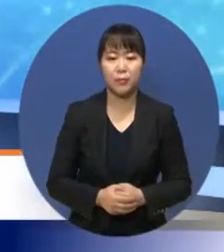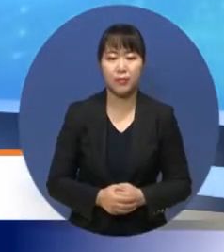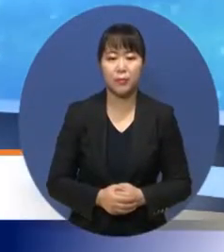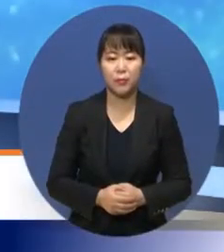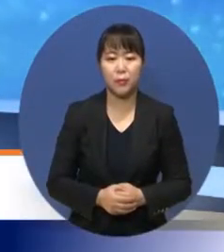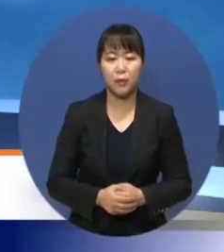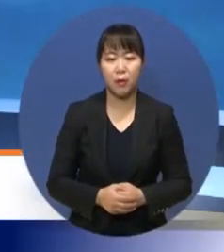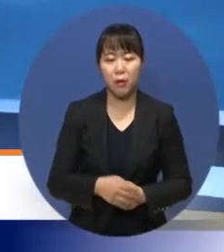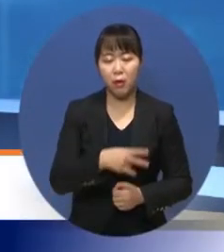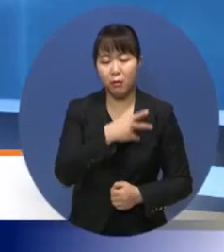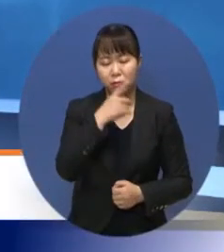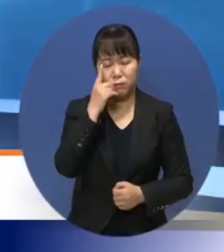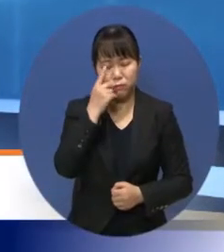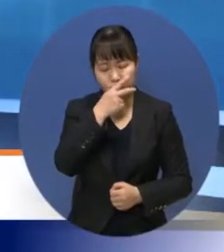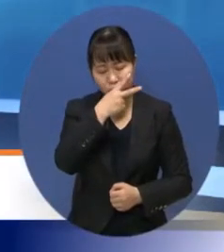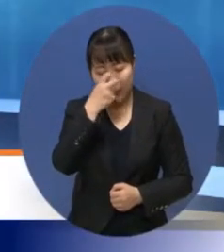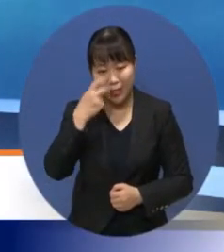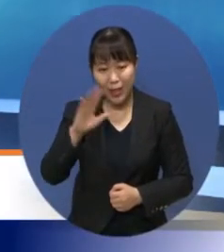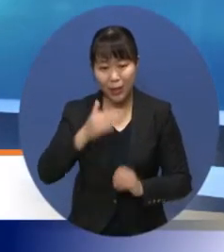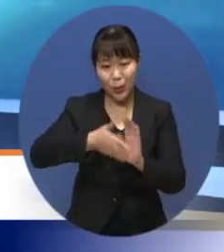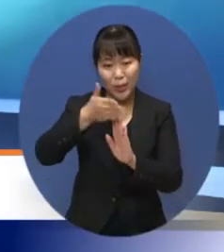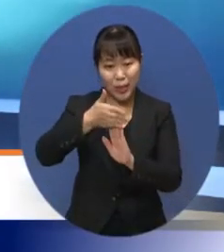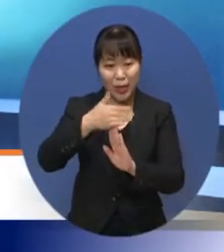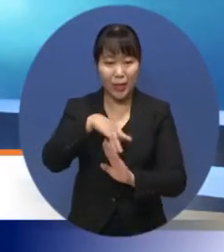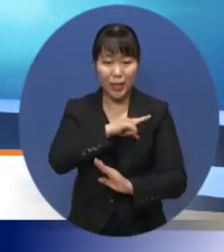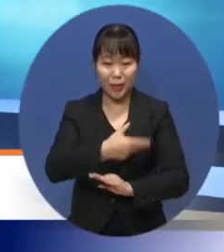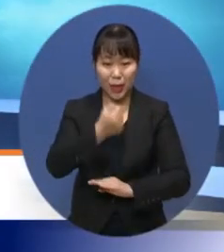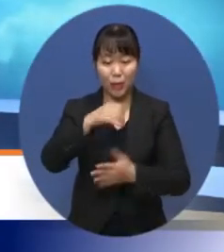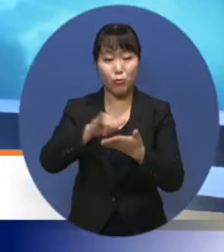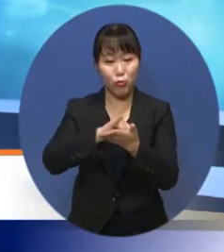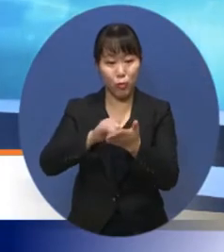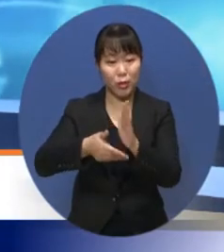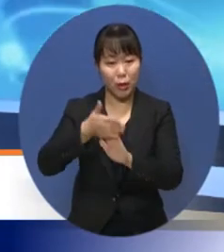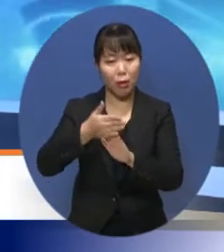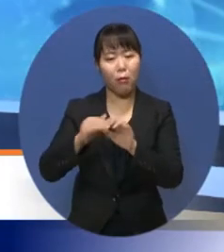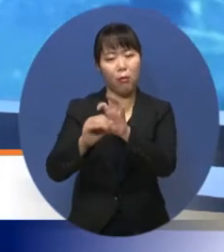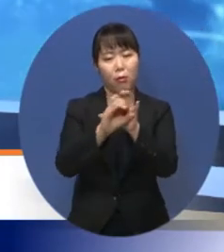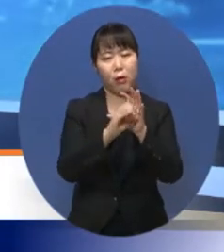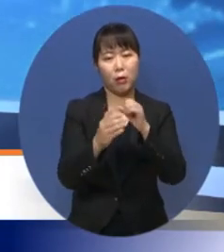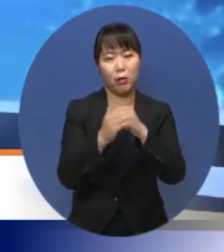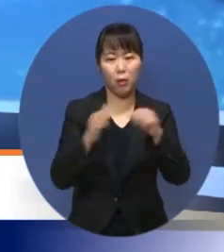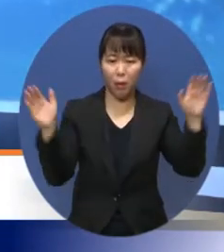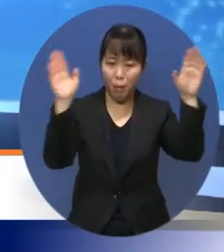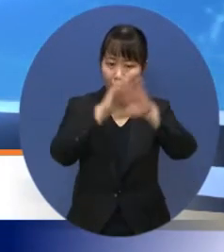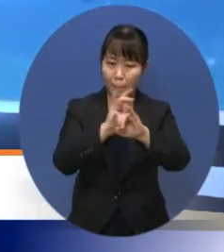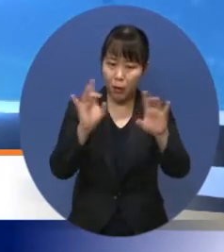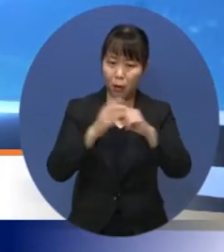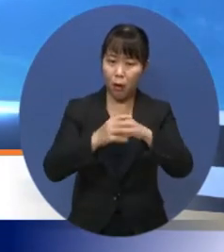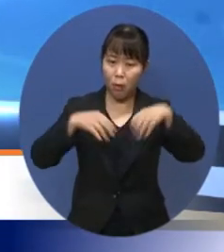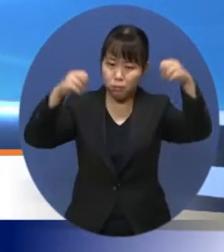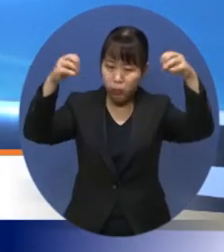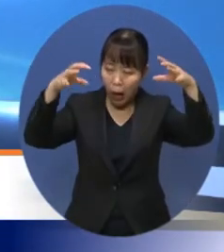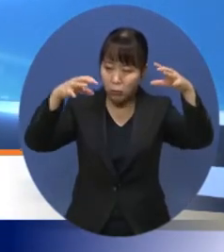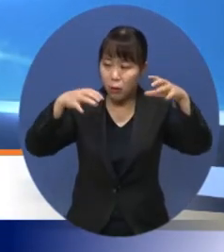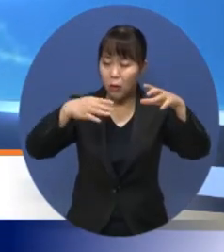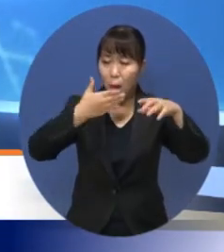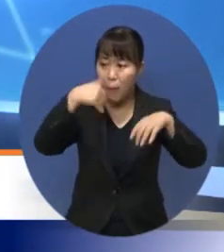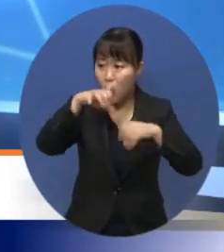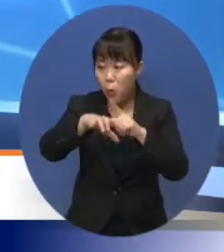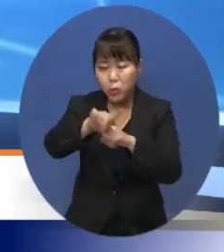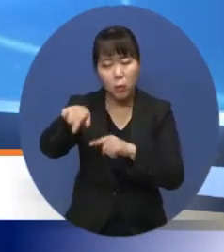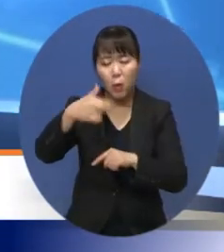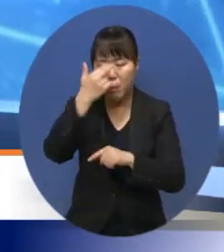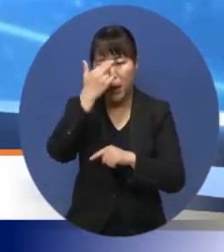잠들지 않는 도시 라는 명성을 갖고 있던 유혹이 코론 알고 의 여파로 밤이면 불편 진 식당을 찾기 어렵게